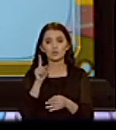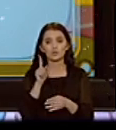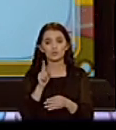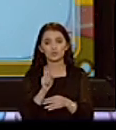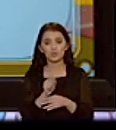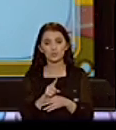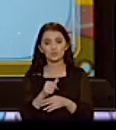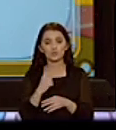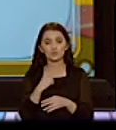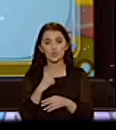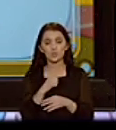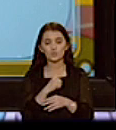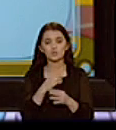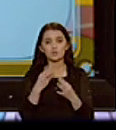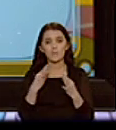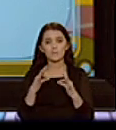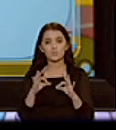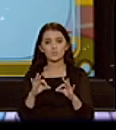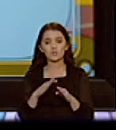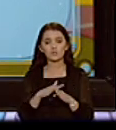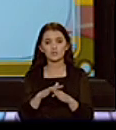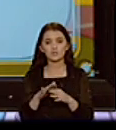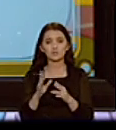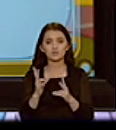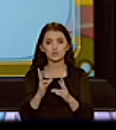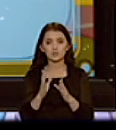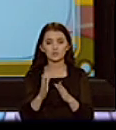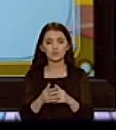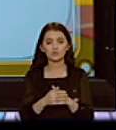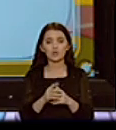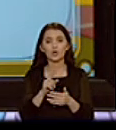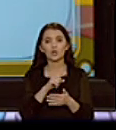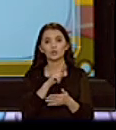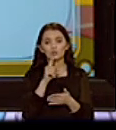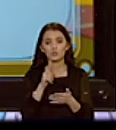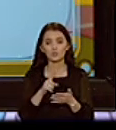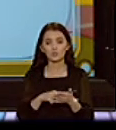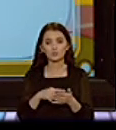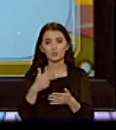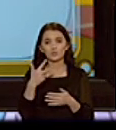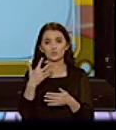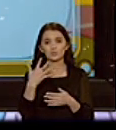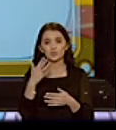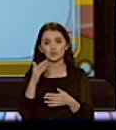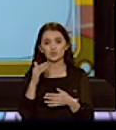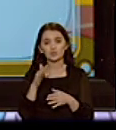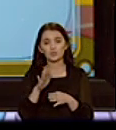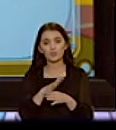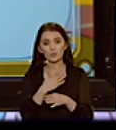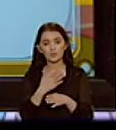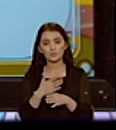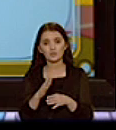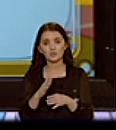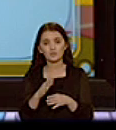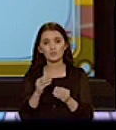topshiriqni o'zingiz mustaqil bajarishingiz kerak. Noma'lum son bilan 35 ning bo'linmasi